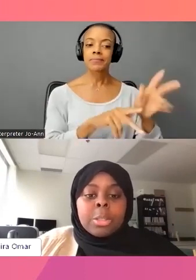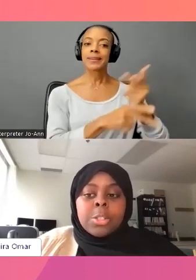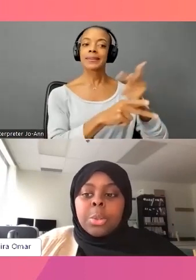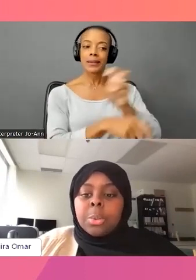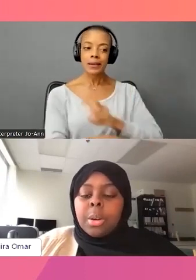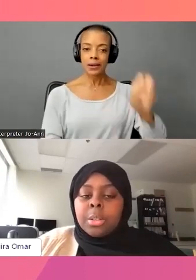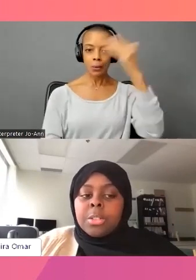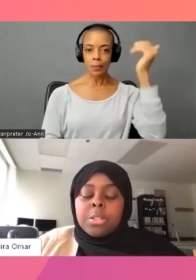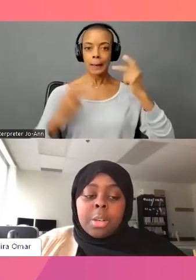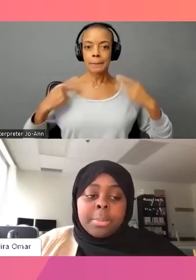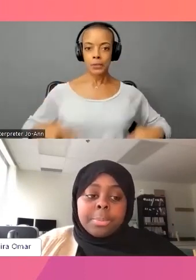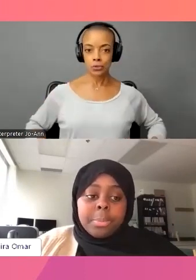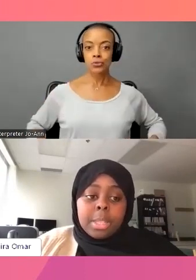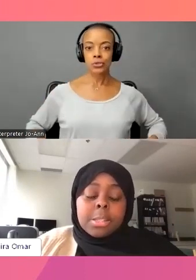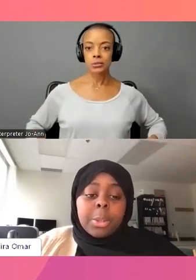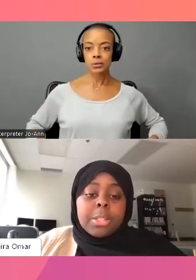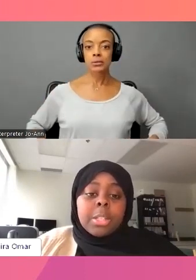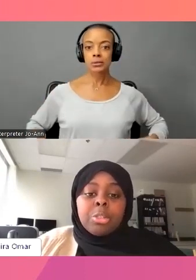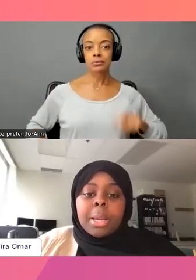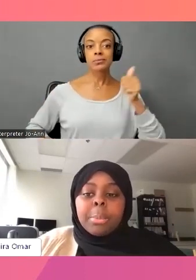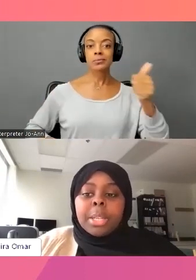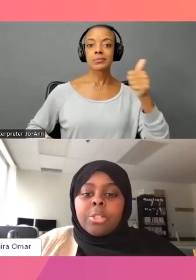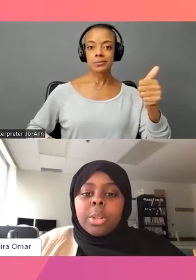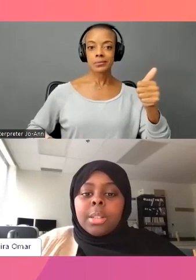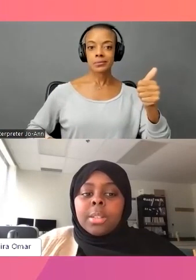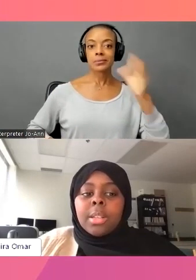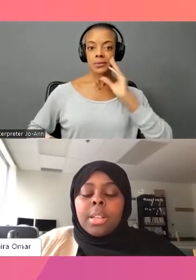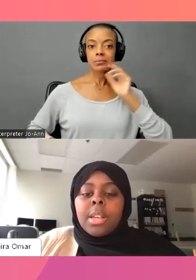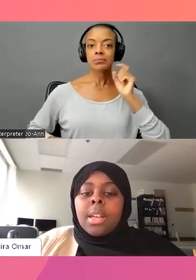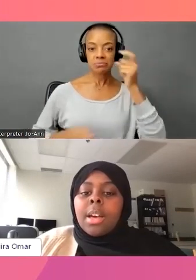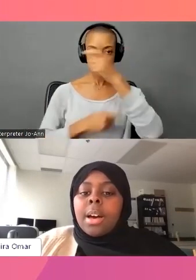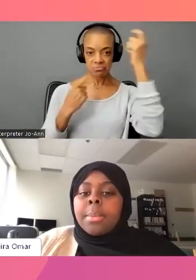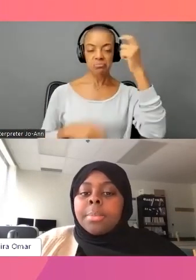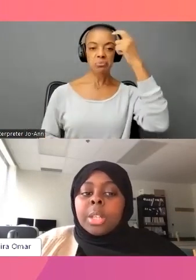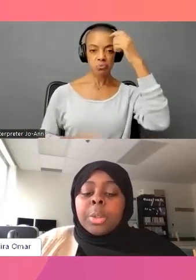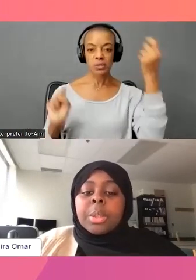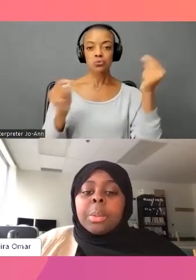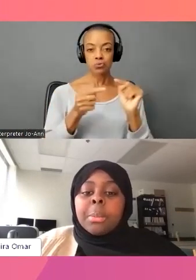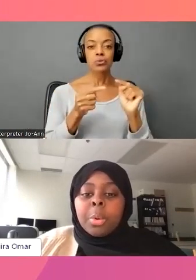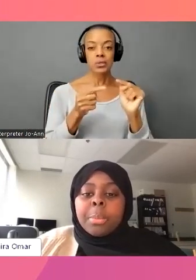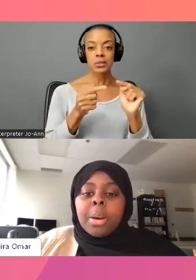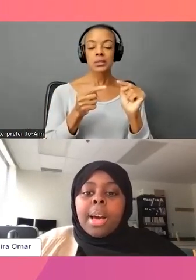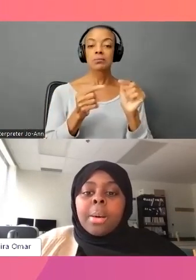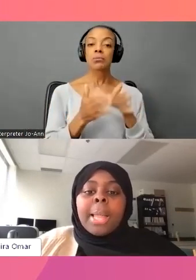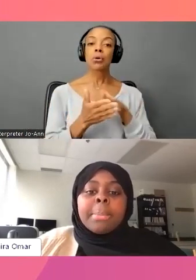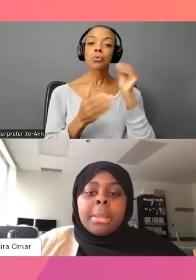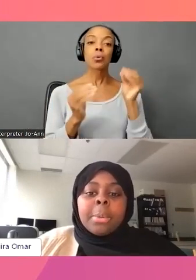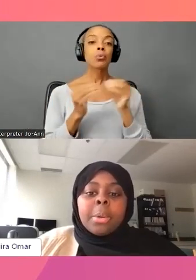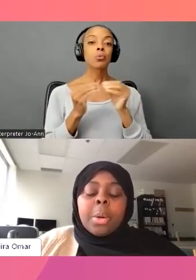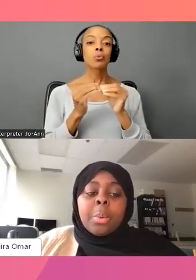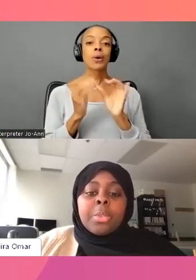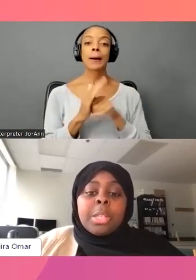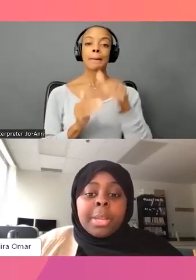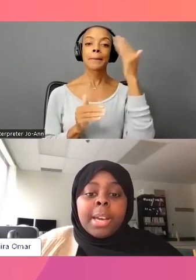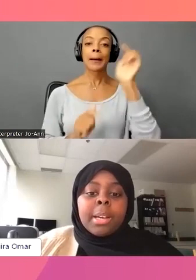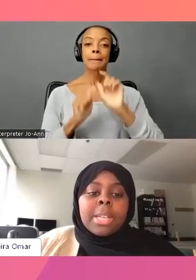parler du racisme systémique et en quoi il a trait au cheminement clinique des patients et patientes noirs ayant subi un traumatisme